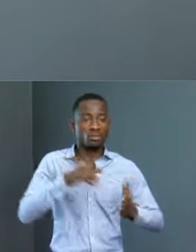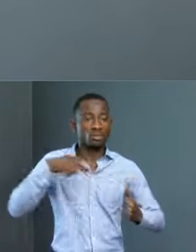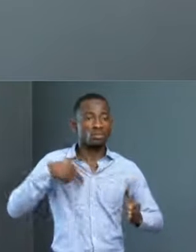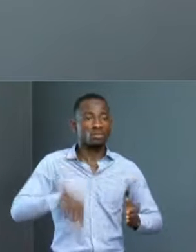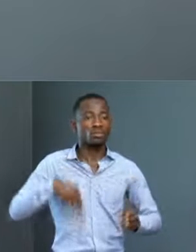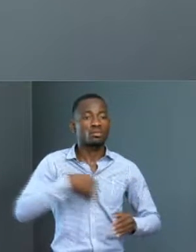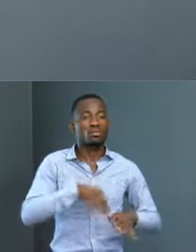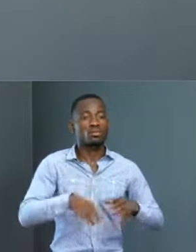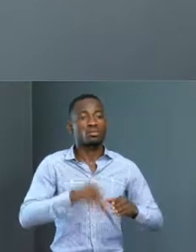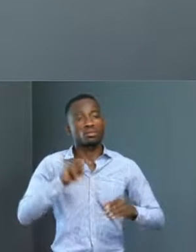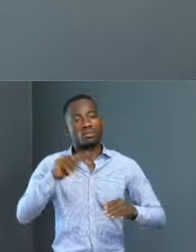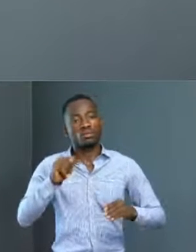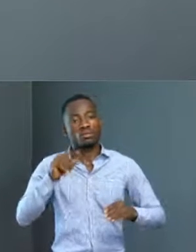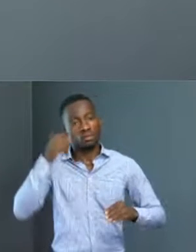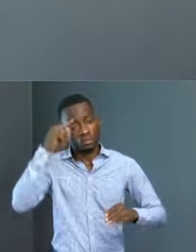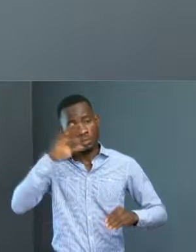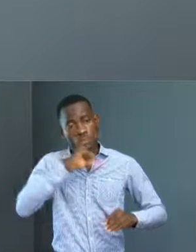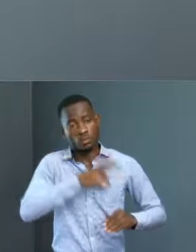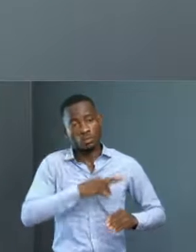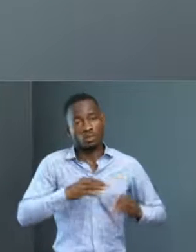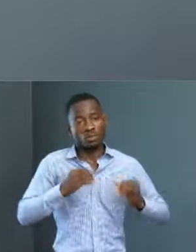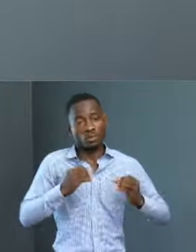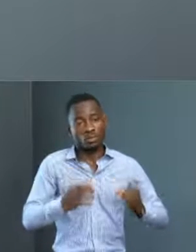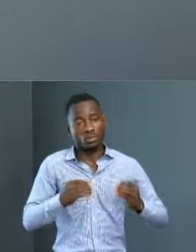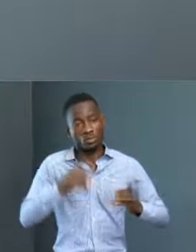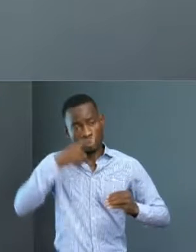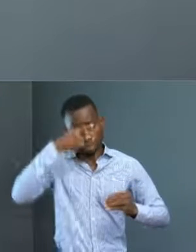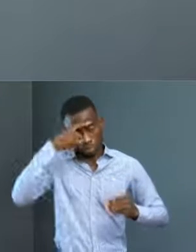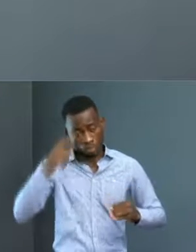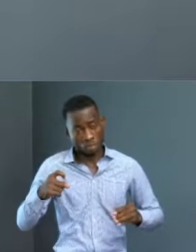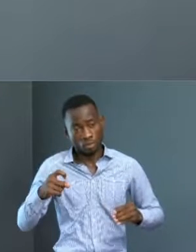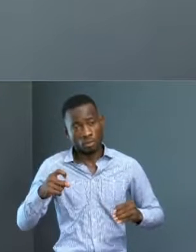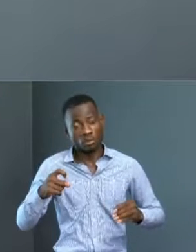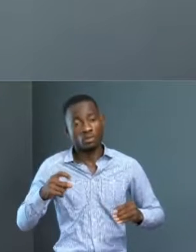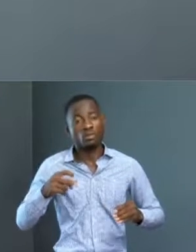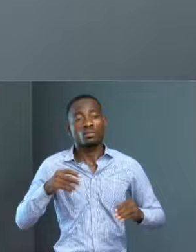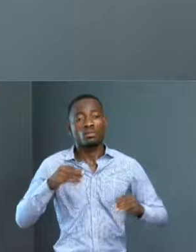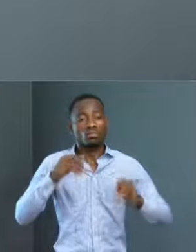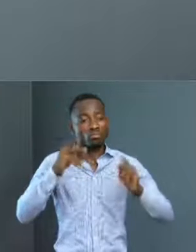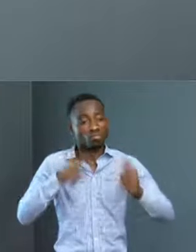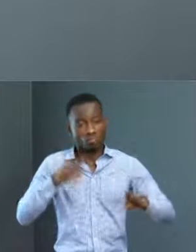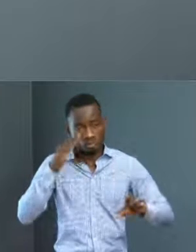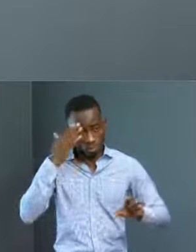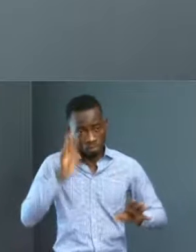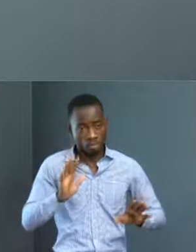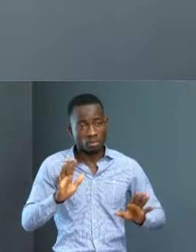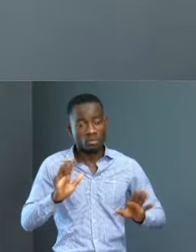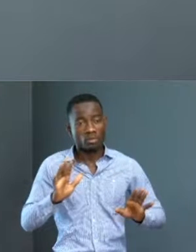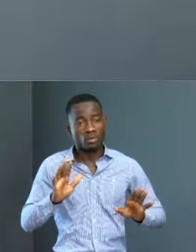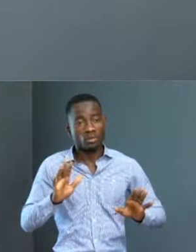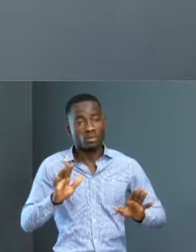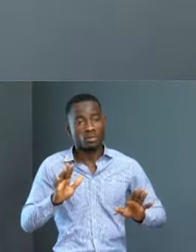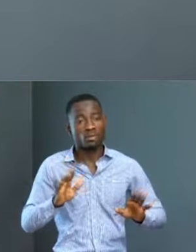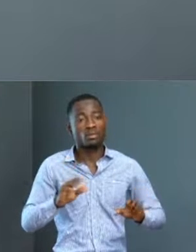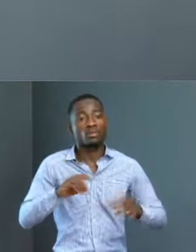à la télé pour en profiter au maximum, parce que nul ne connaît, n'est-ce pas,